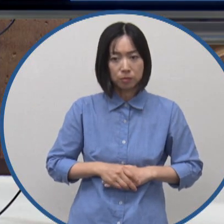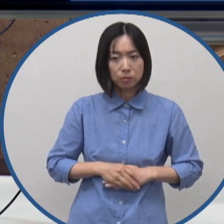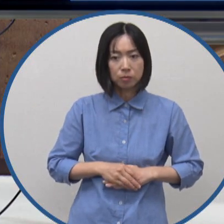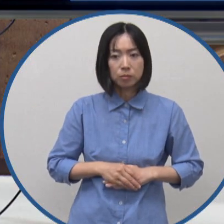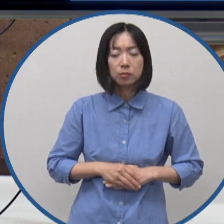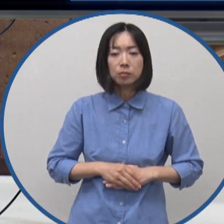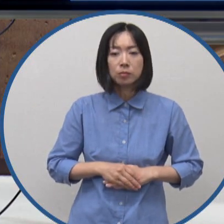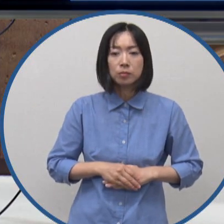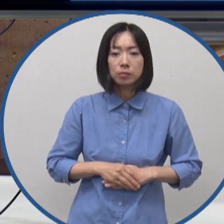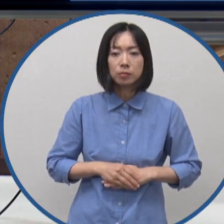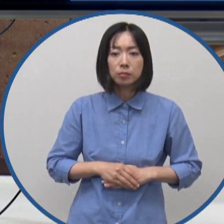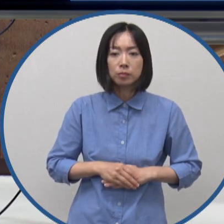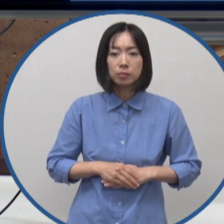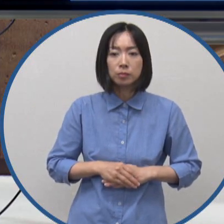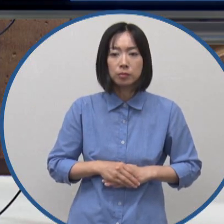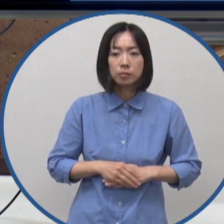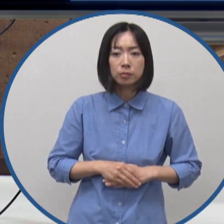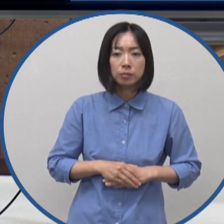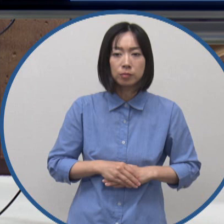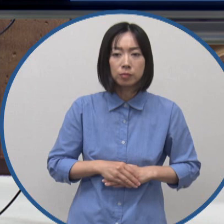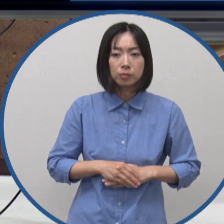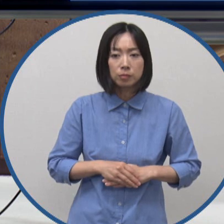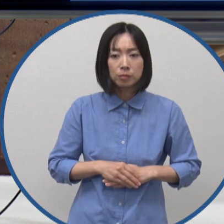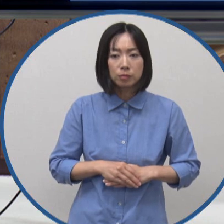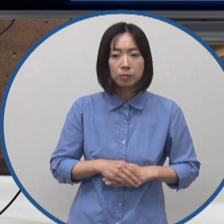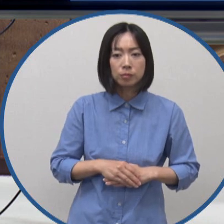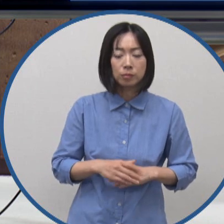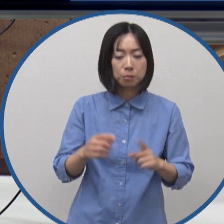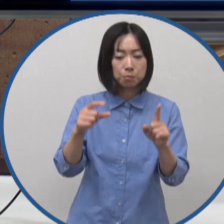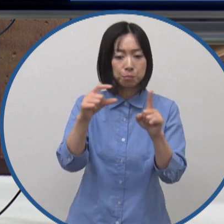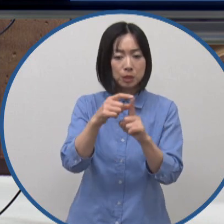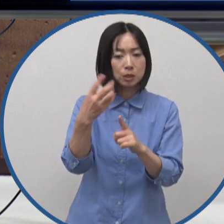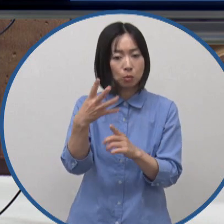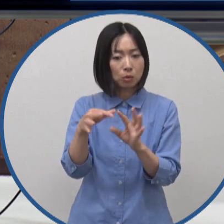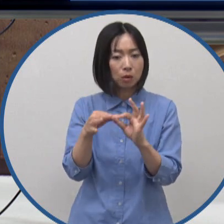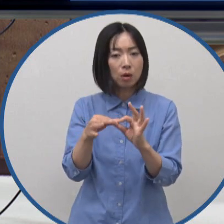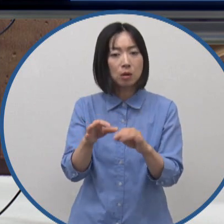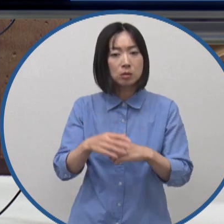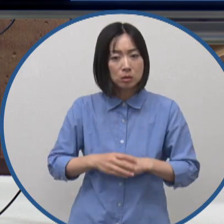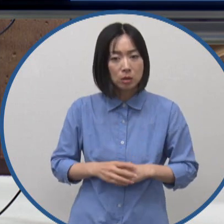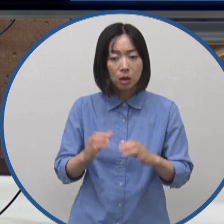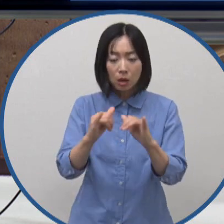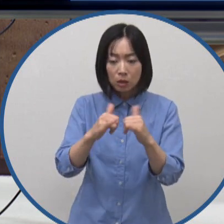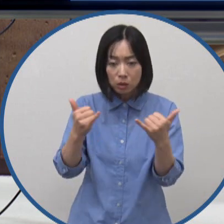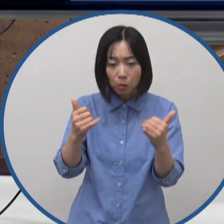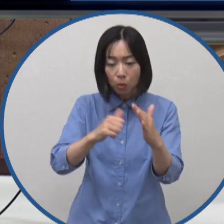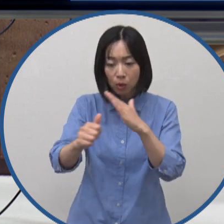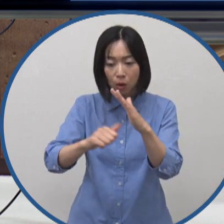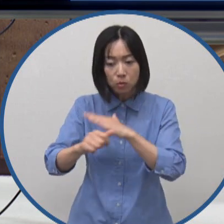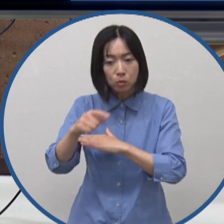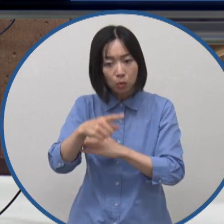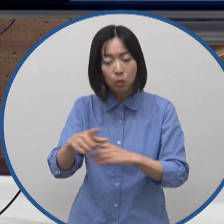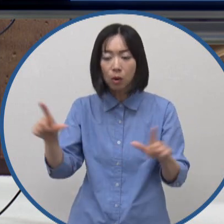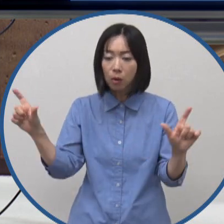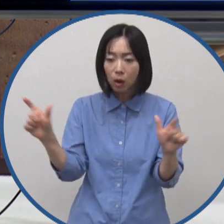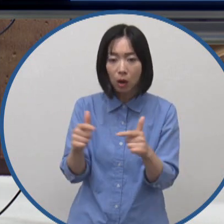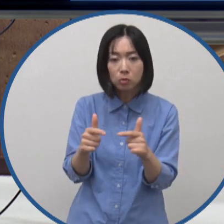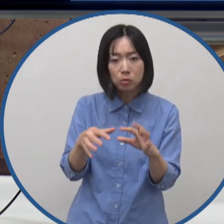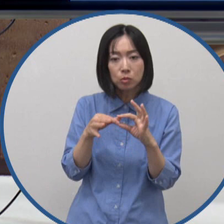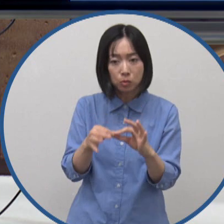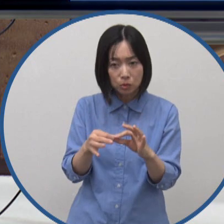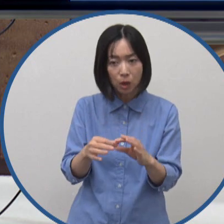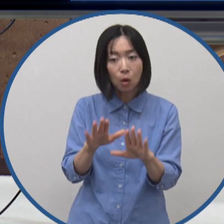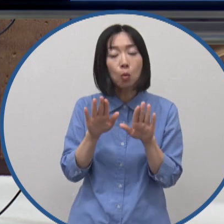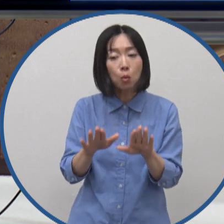まさにこの4ページに関連して、先ほどその人手の削減について、今回の集中